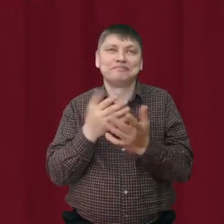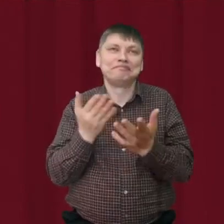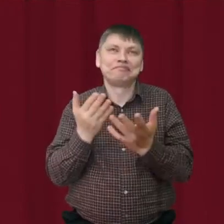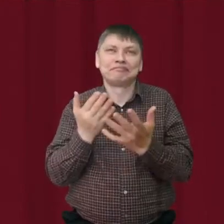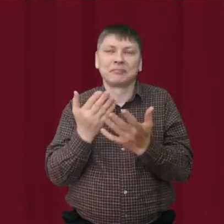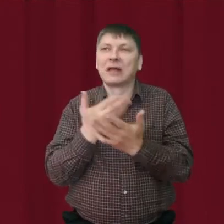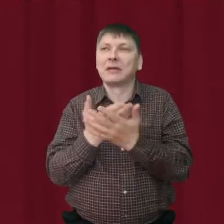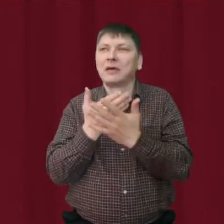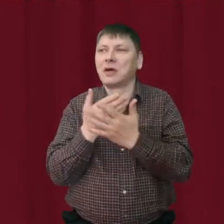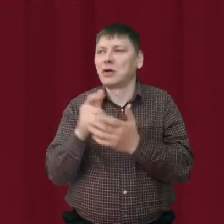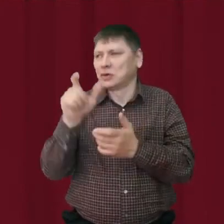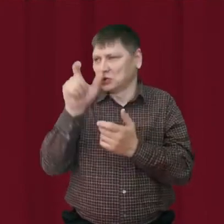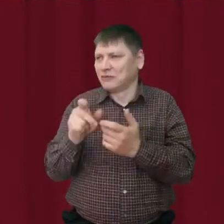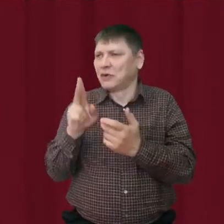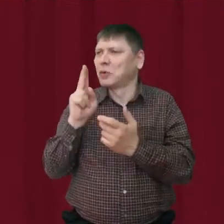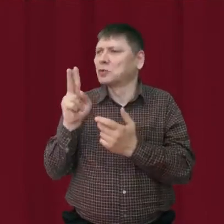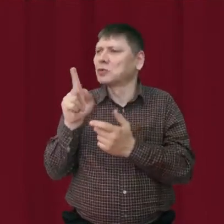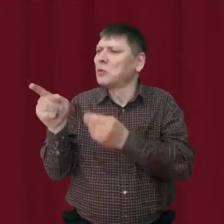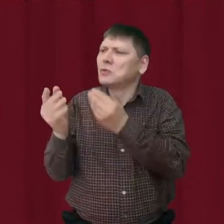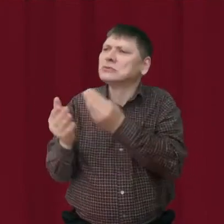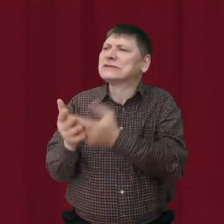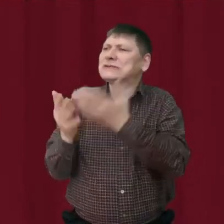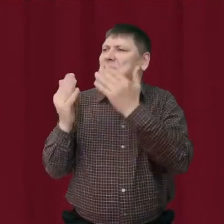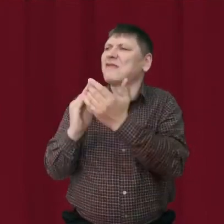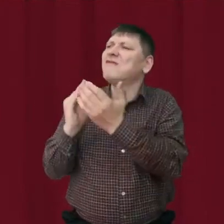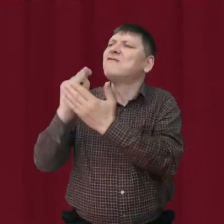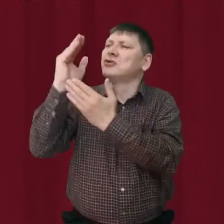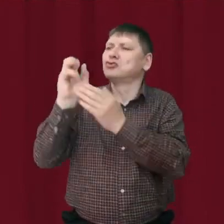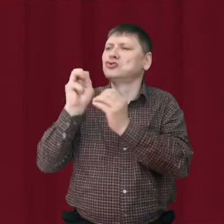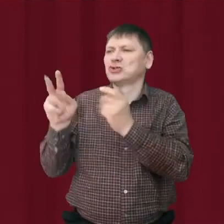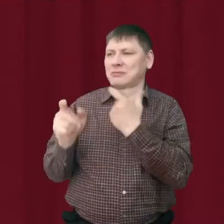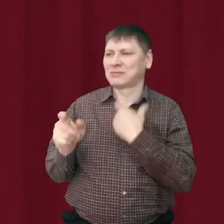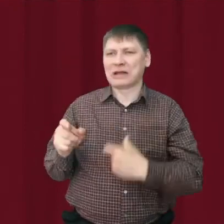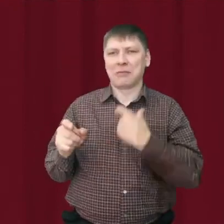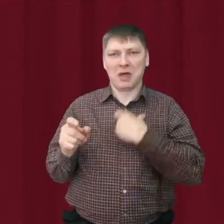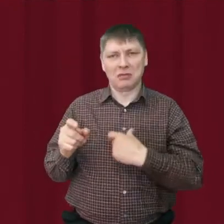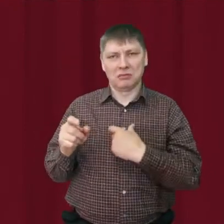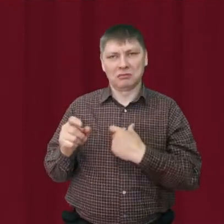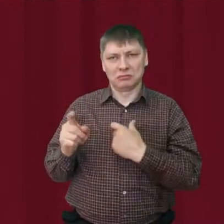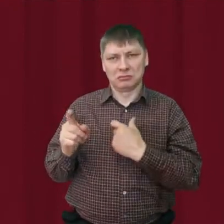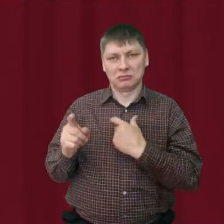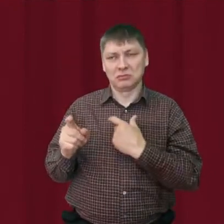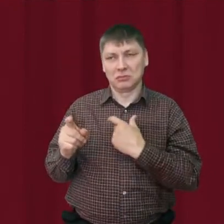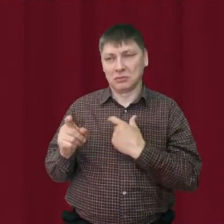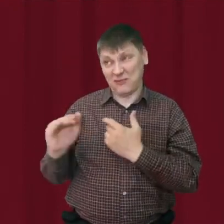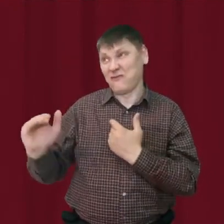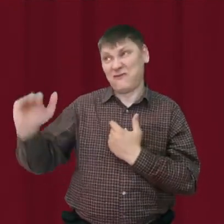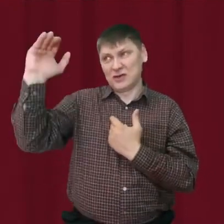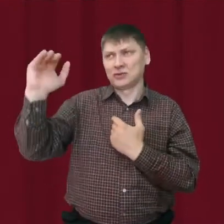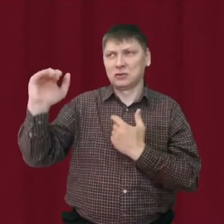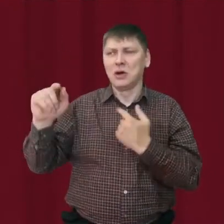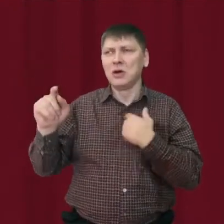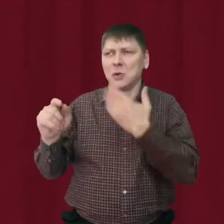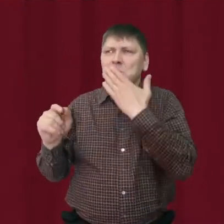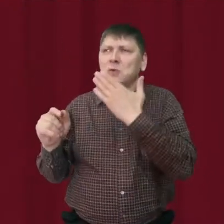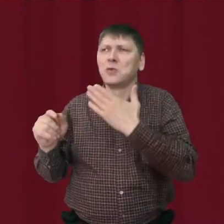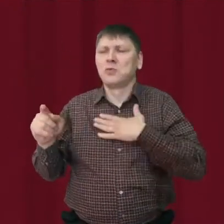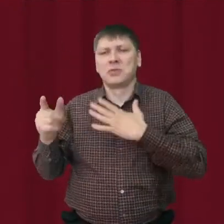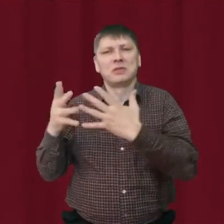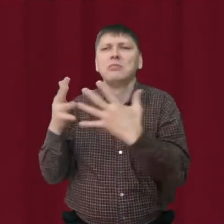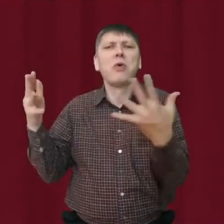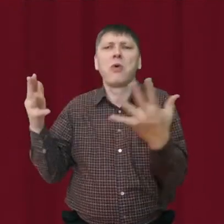например, кого-то признает и ценит, почитает выше себя. И он относится тогда в этом случае к объекту своей любви с